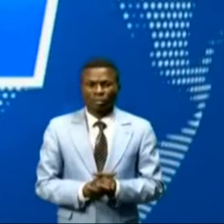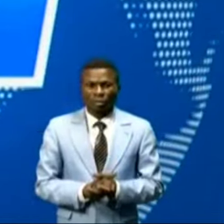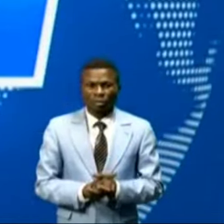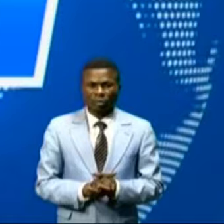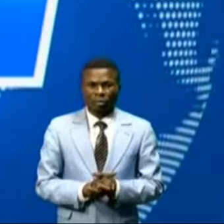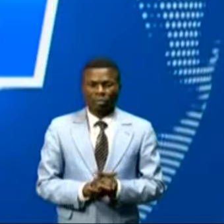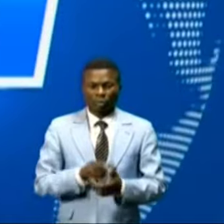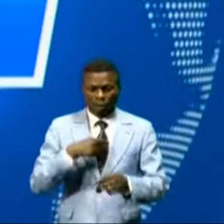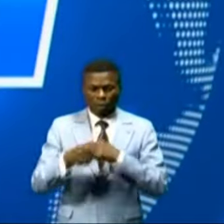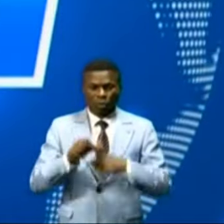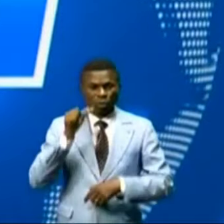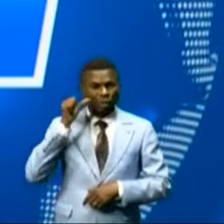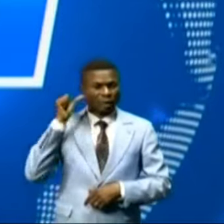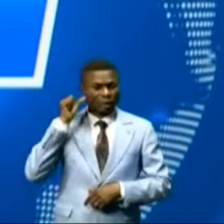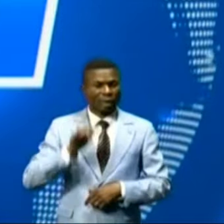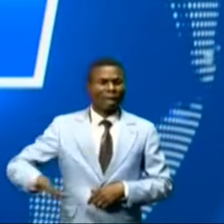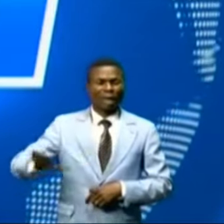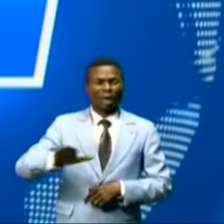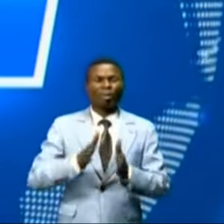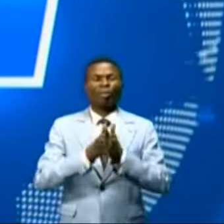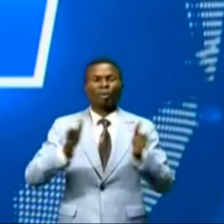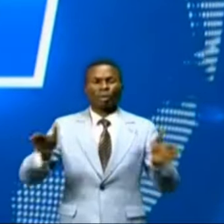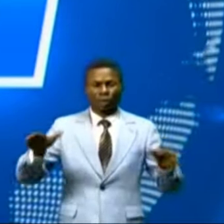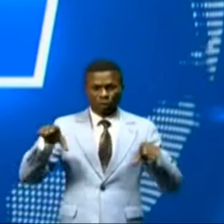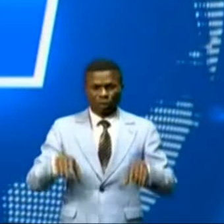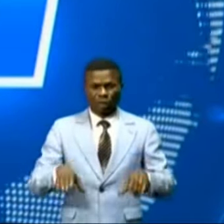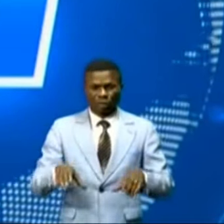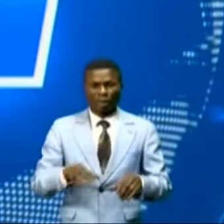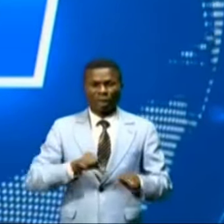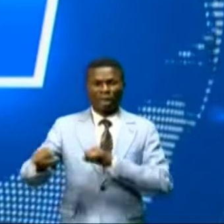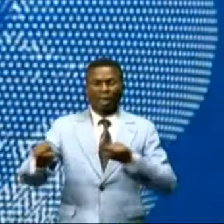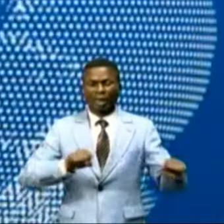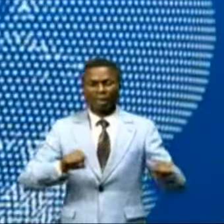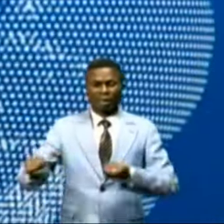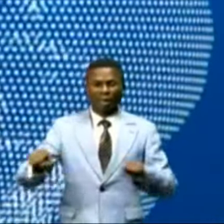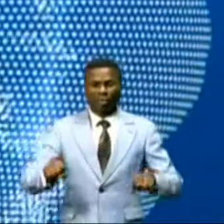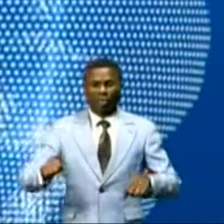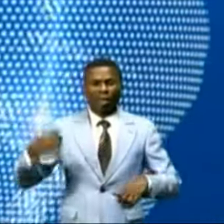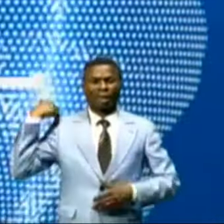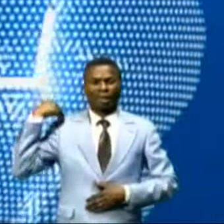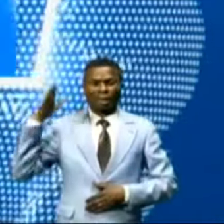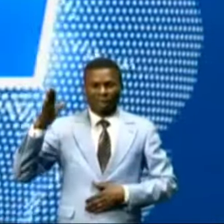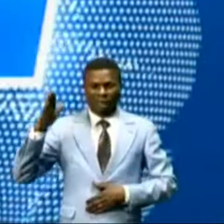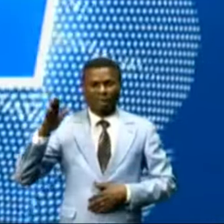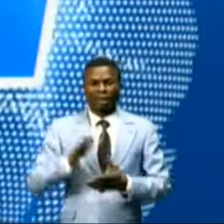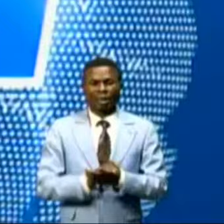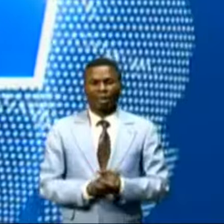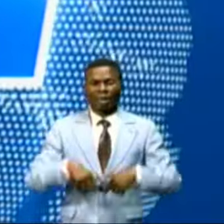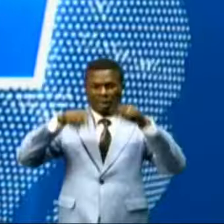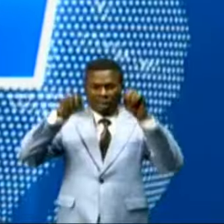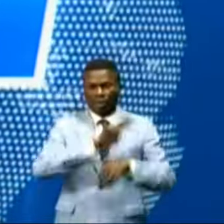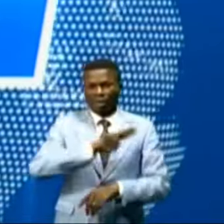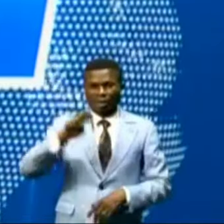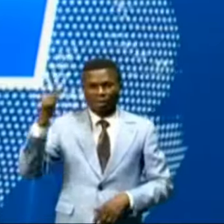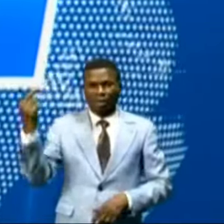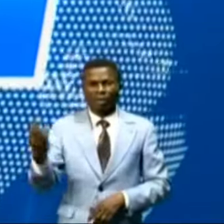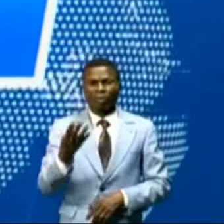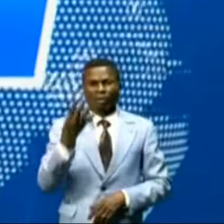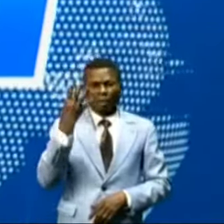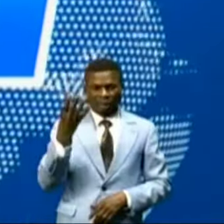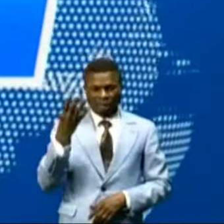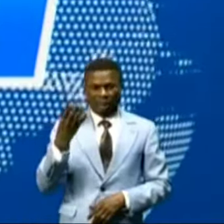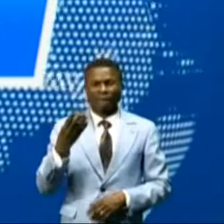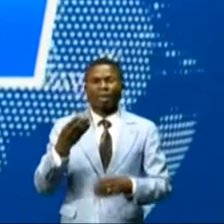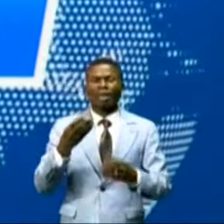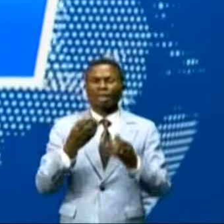Lancé depuis hier sur toute l'étendue du territoire national, les épreuves de la session ordinaire de l'examen d'État édition 2024 ont atteint